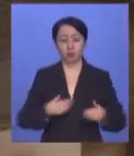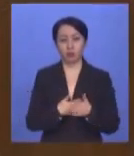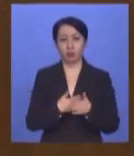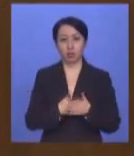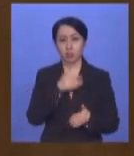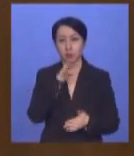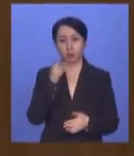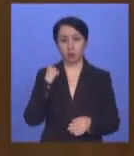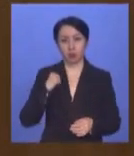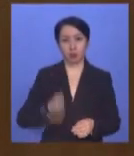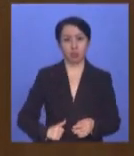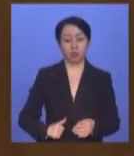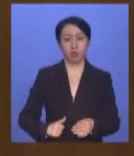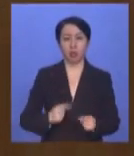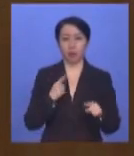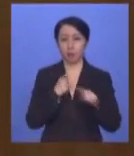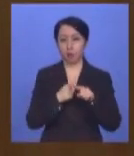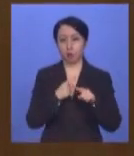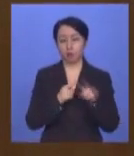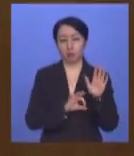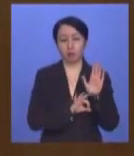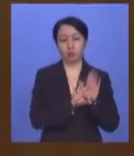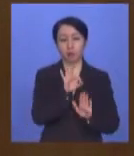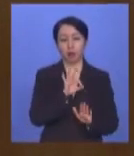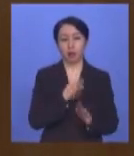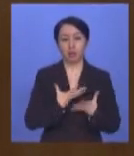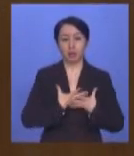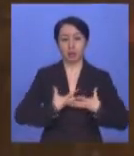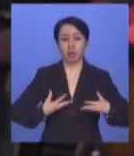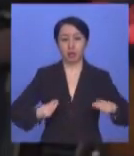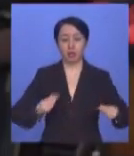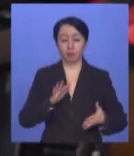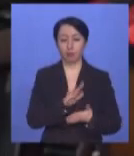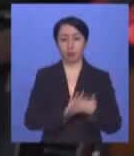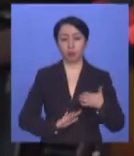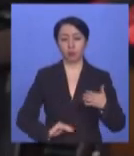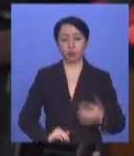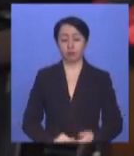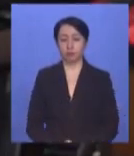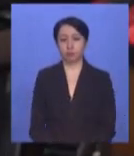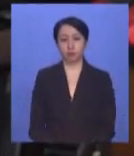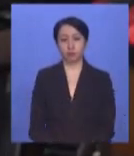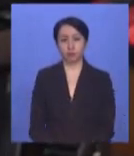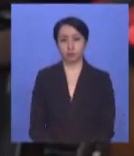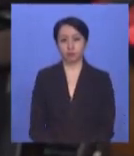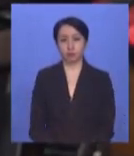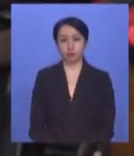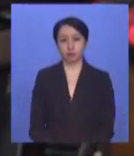ближайшее время ожидается плюсовая температура. Снеготаяние продолжится. Камиля Хамидуллина, служба новостей.